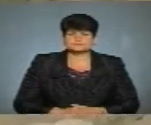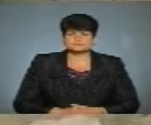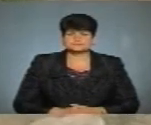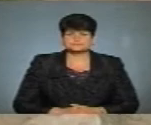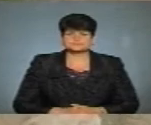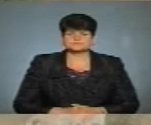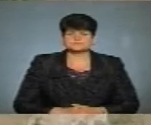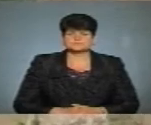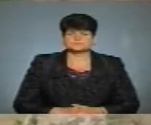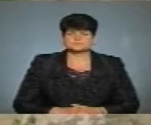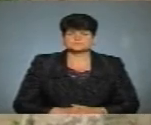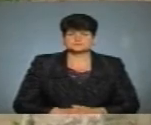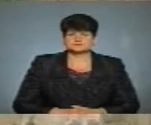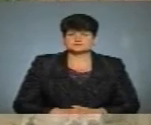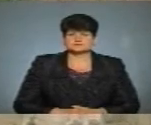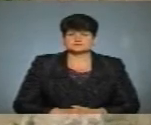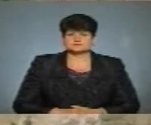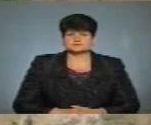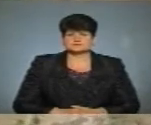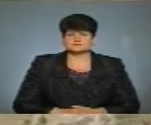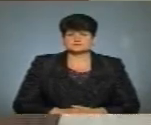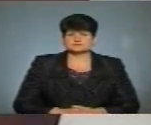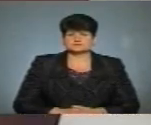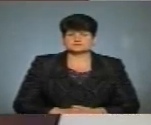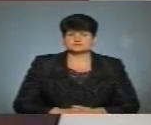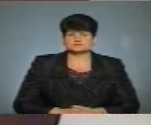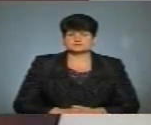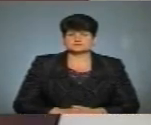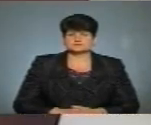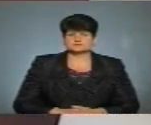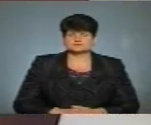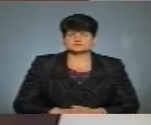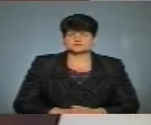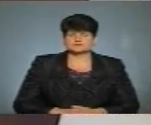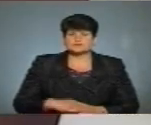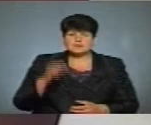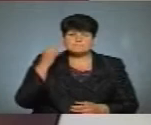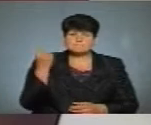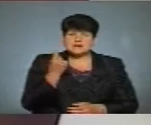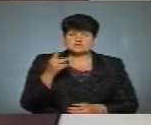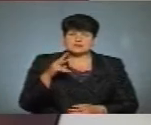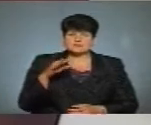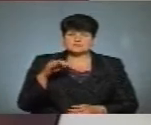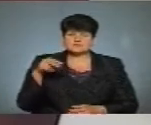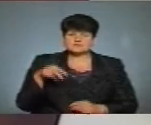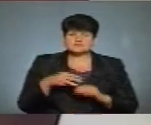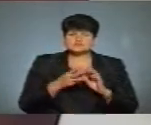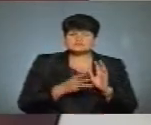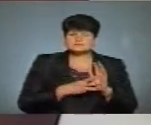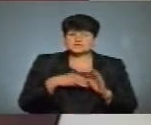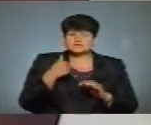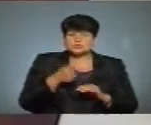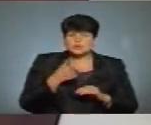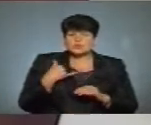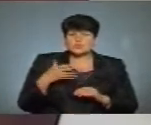Журавель. Новини на Суспільному. Тернопільщина. Нагадаю, 1 листопада 2018